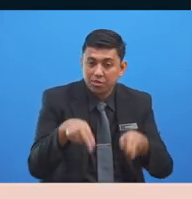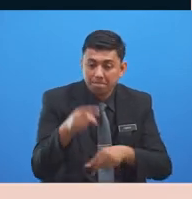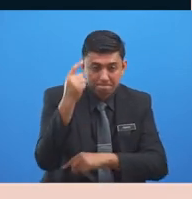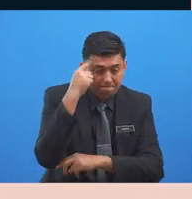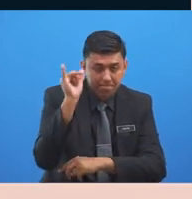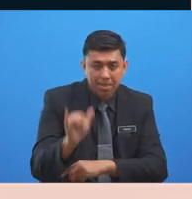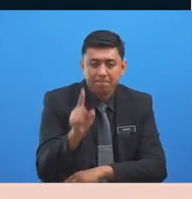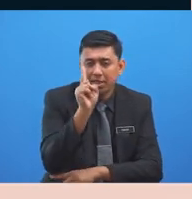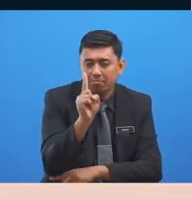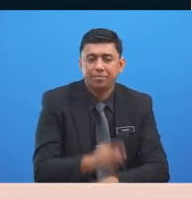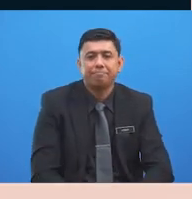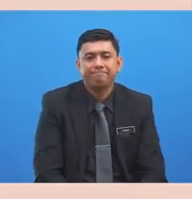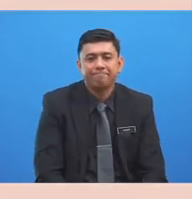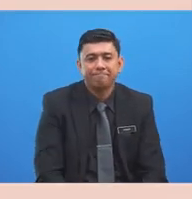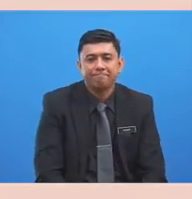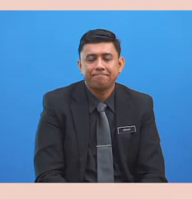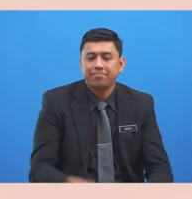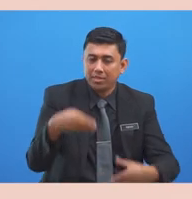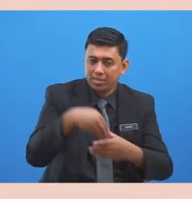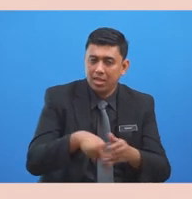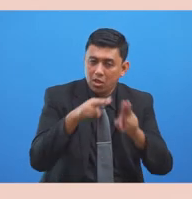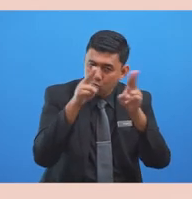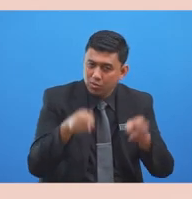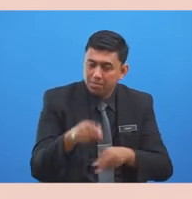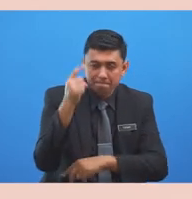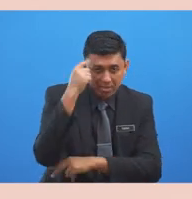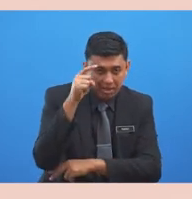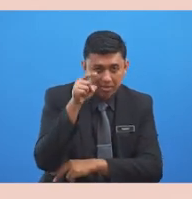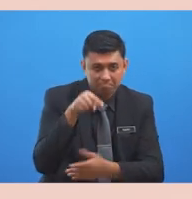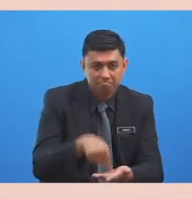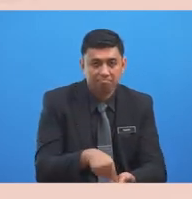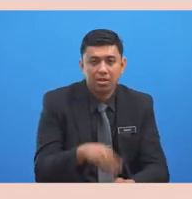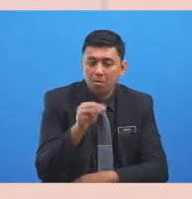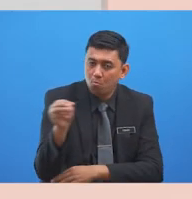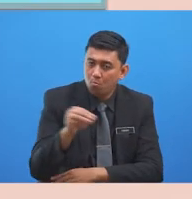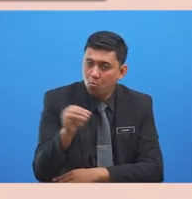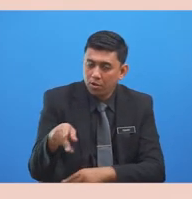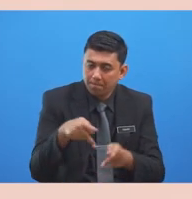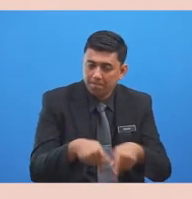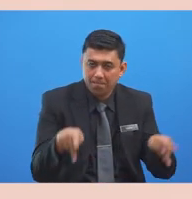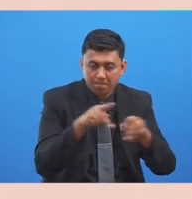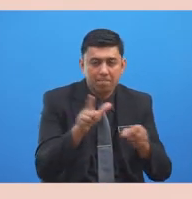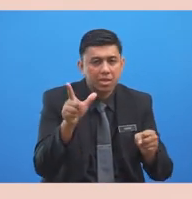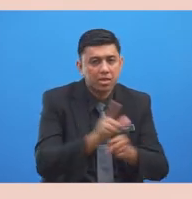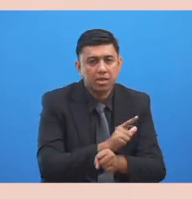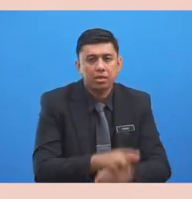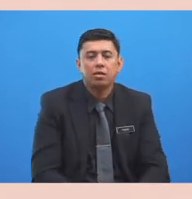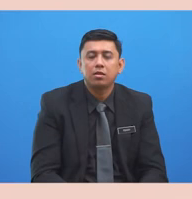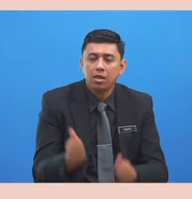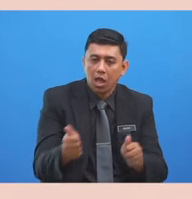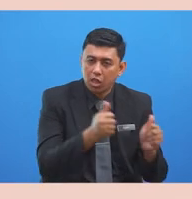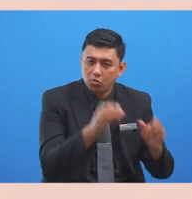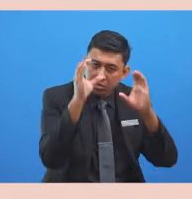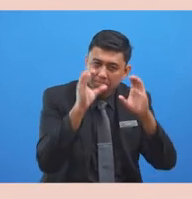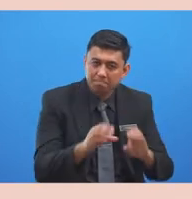minda yang pertama. Dalam uji minda ini, murid-murid perlu melengkapkan